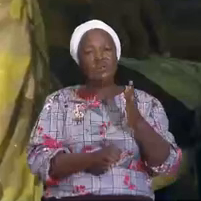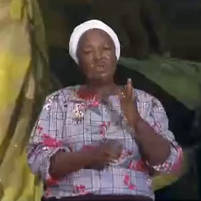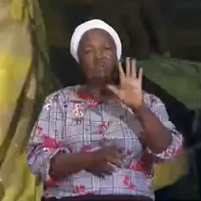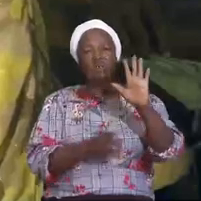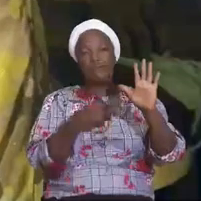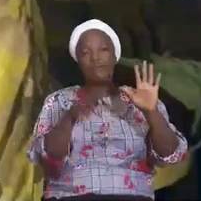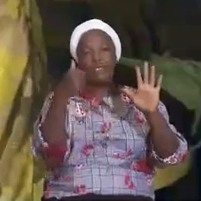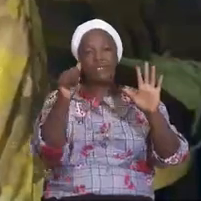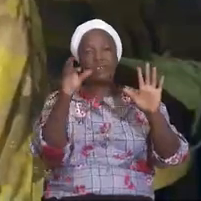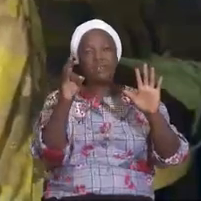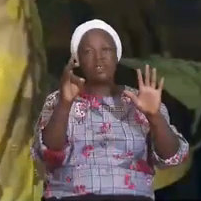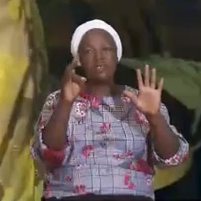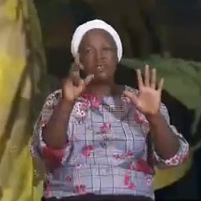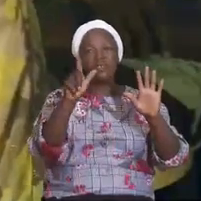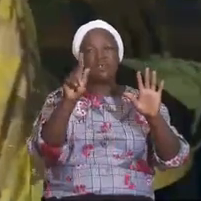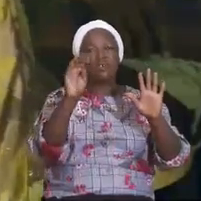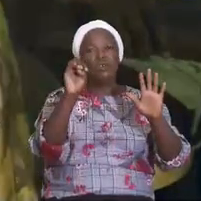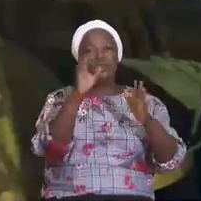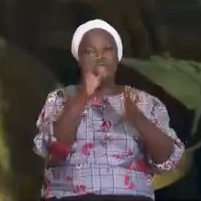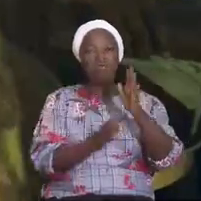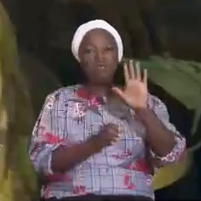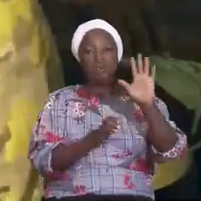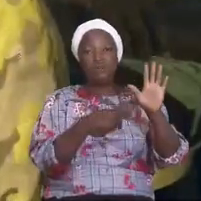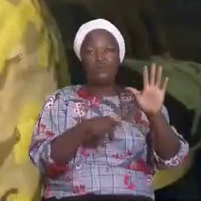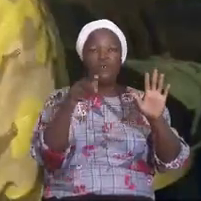Au nom de Jésus.